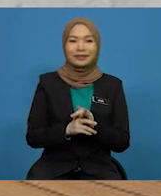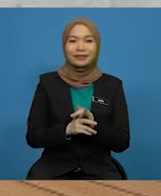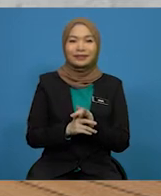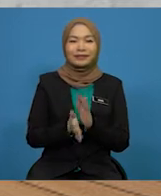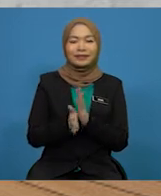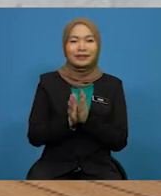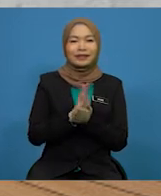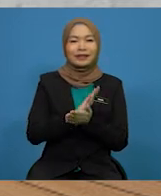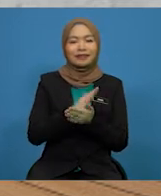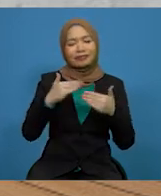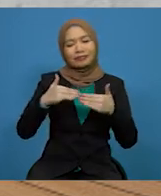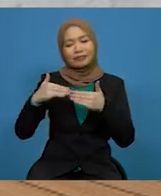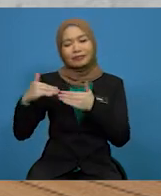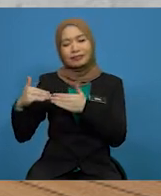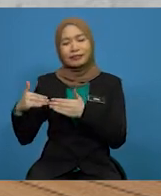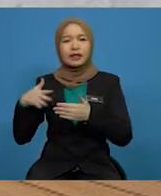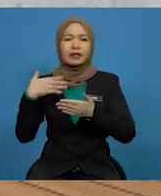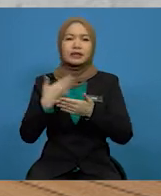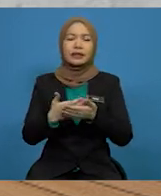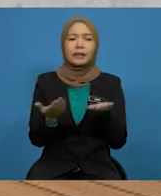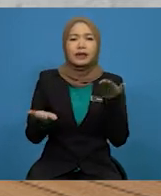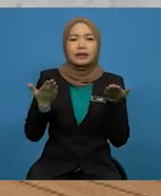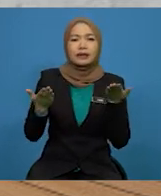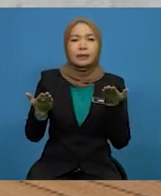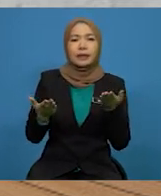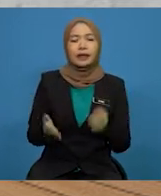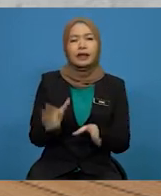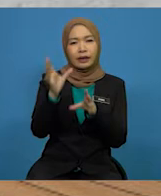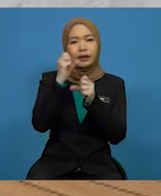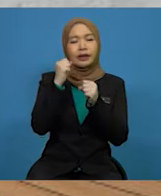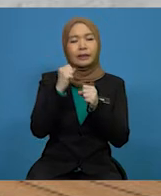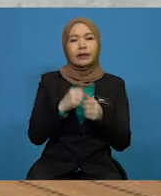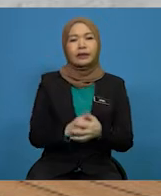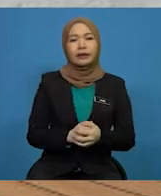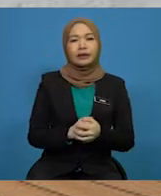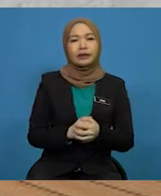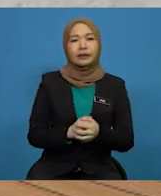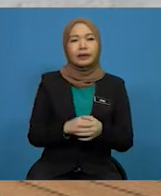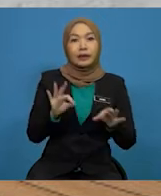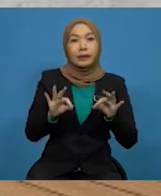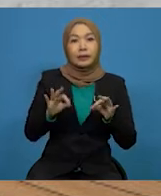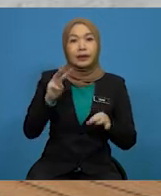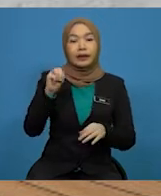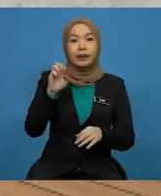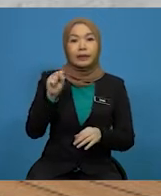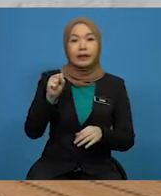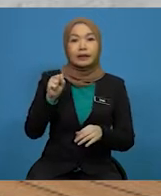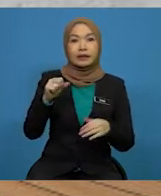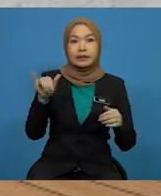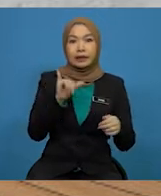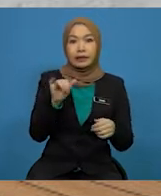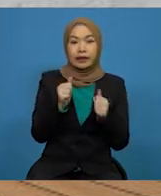berterusan sehinggalah kesimbangan tercapai di titik E kosong apabila MS sama dengan MD pada kadar